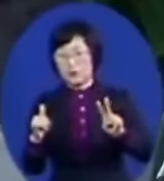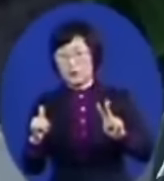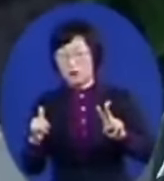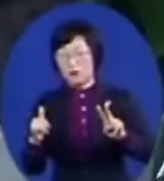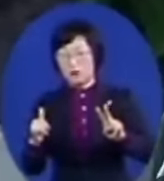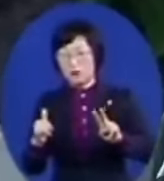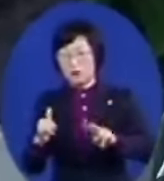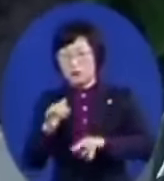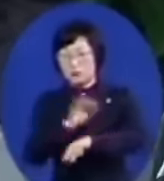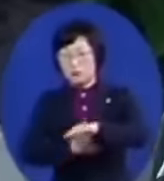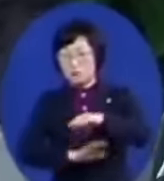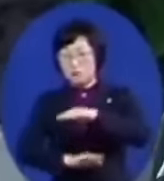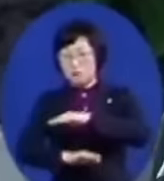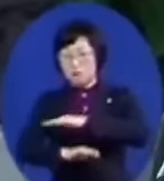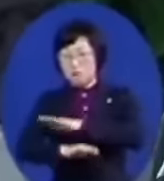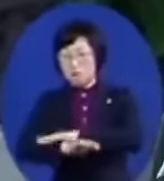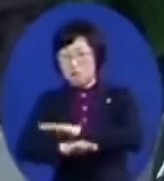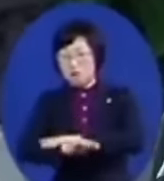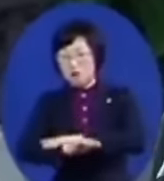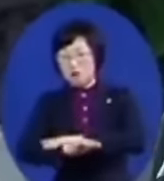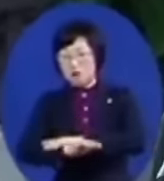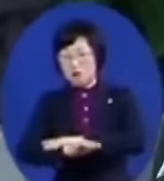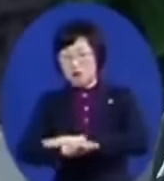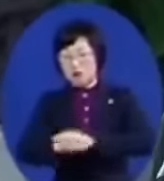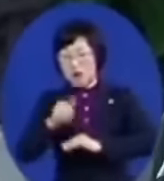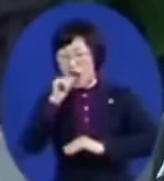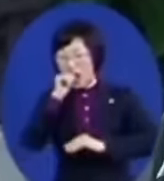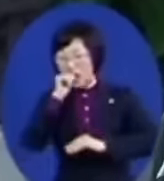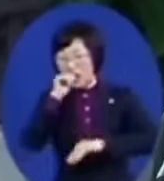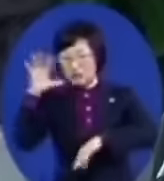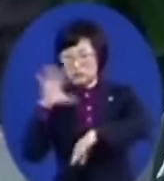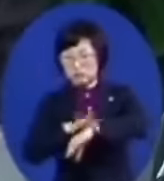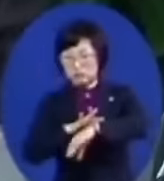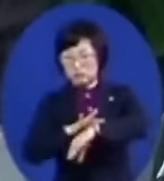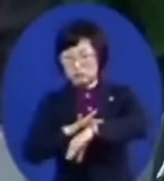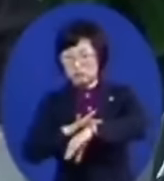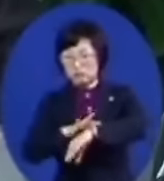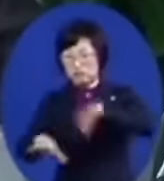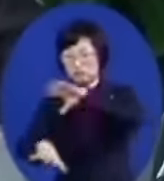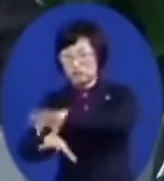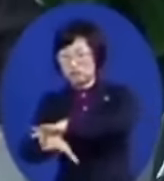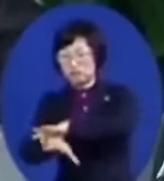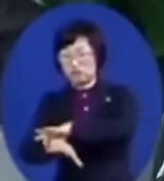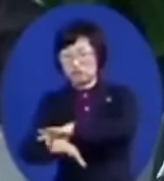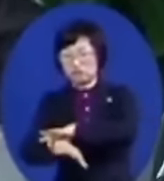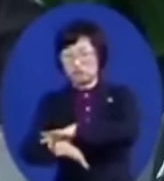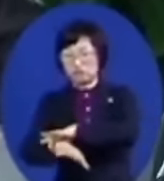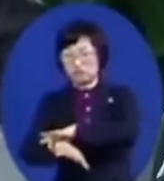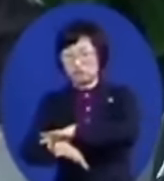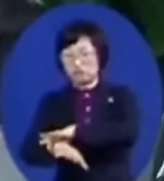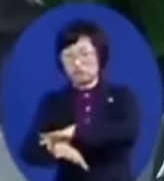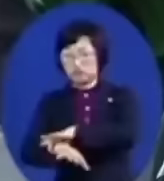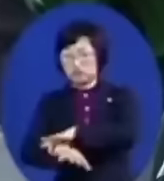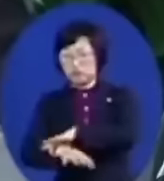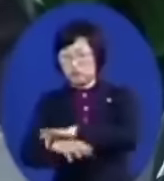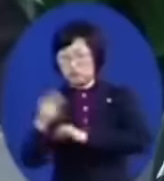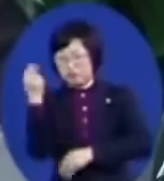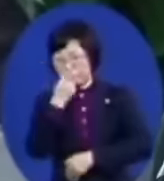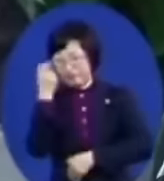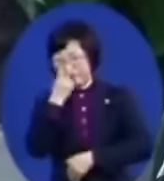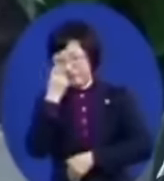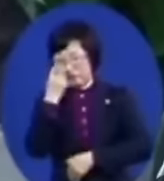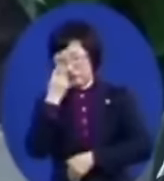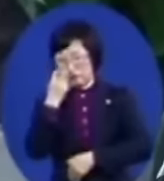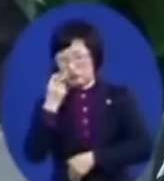양팔에 베드로를 끼고 쇠고랑으로 채웠어요. 같이 누우면 같이 눕고 그러면